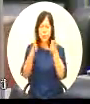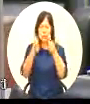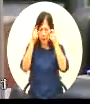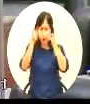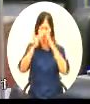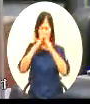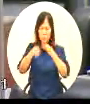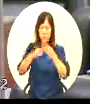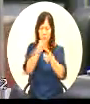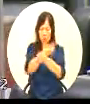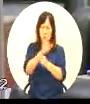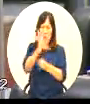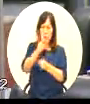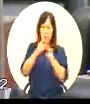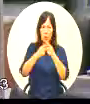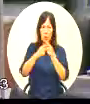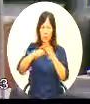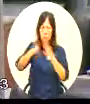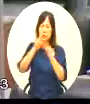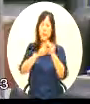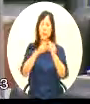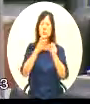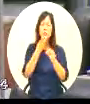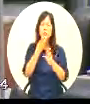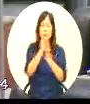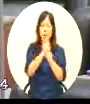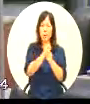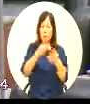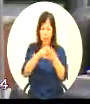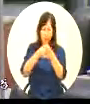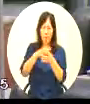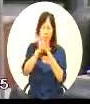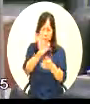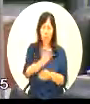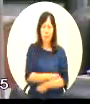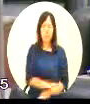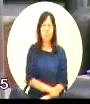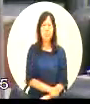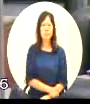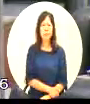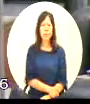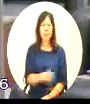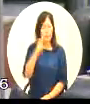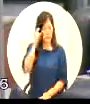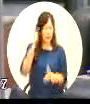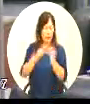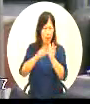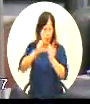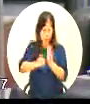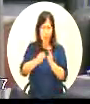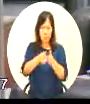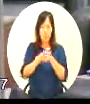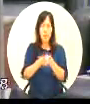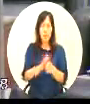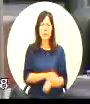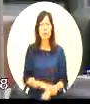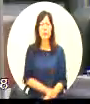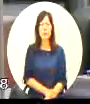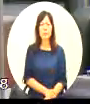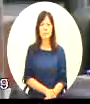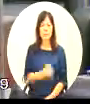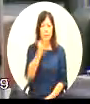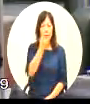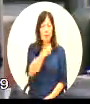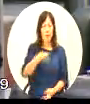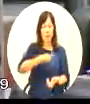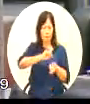这样子的人才进入到中央的政府。那我希望说我们一定要把握这一次的机会，因为这可能是我